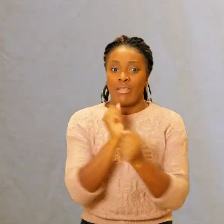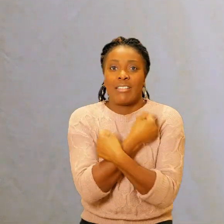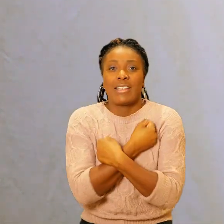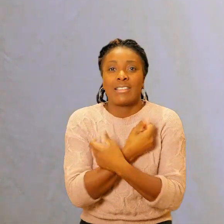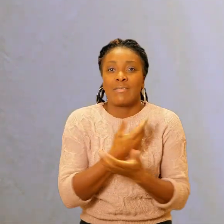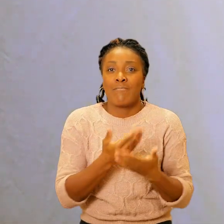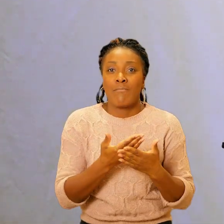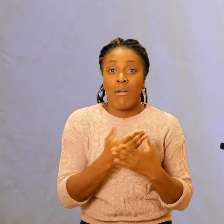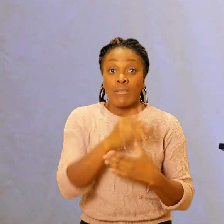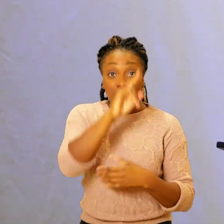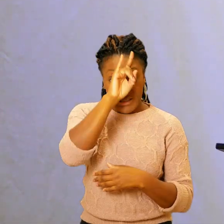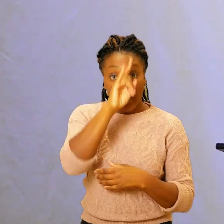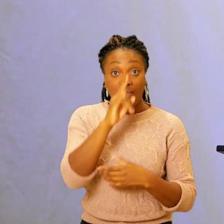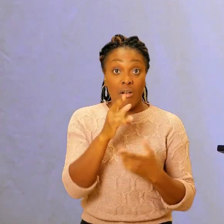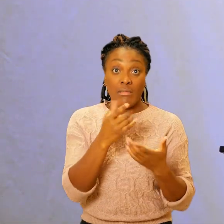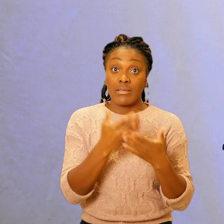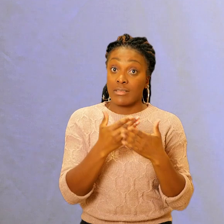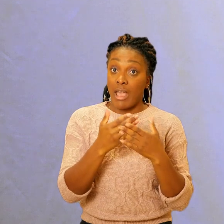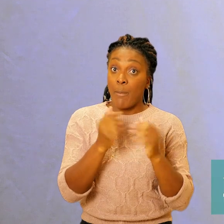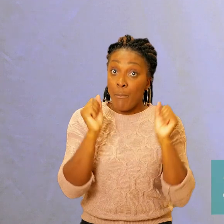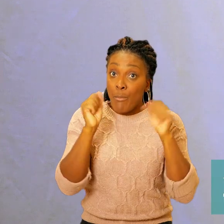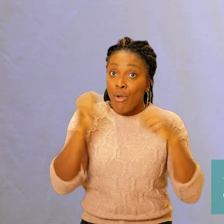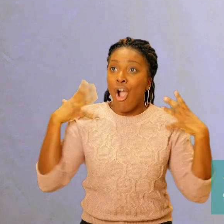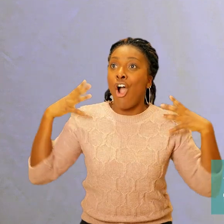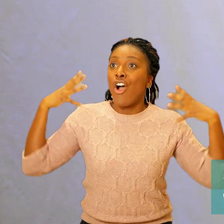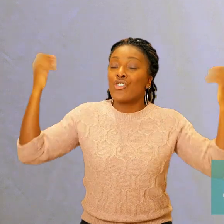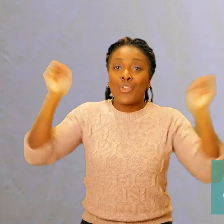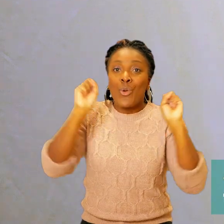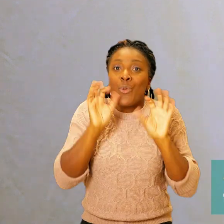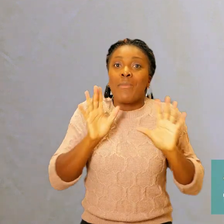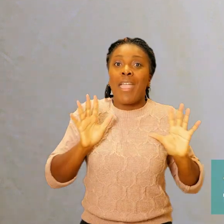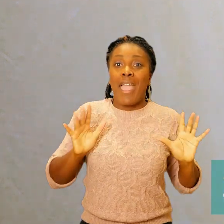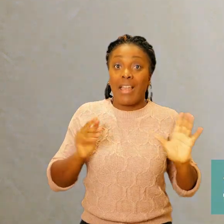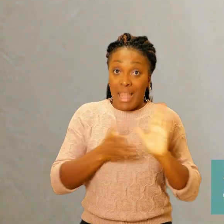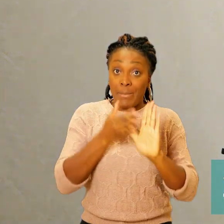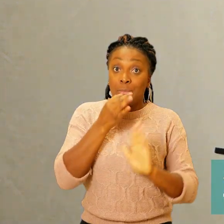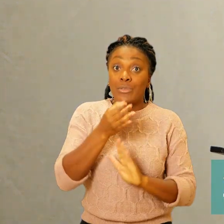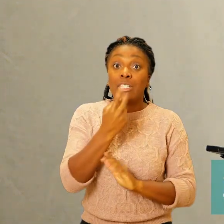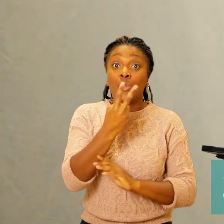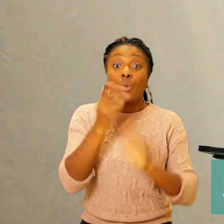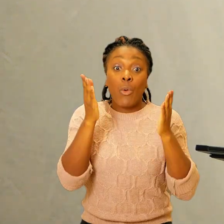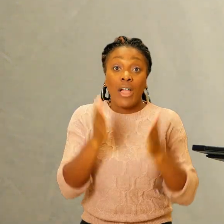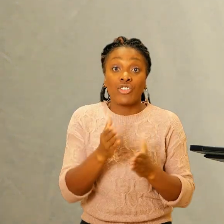que Satan lui-même se déguise en ange de lumière, de Corinthiens 11-14.